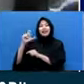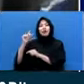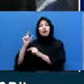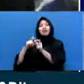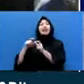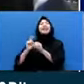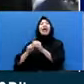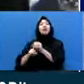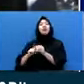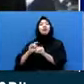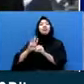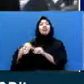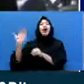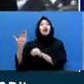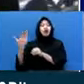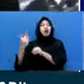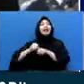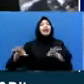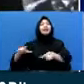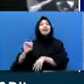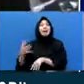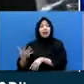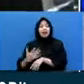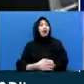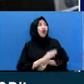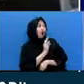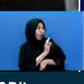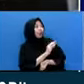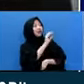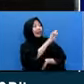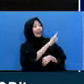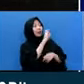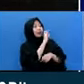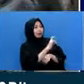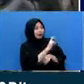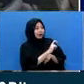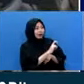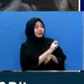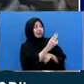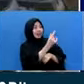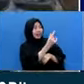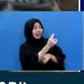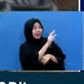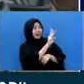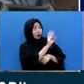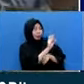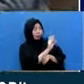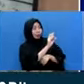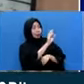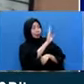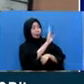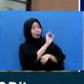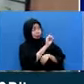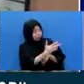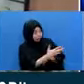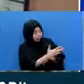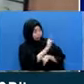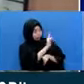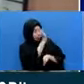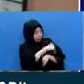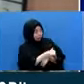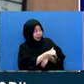berbeda-beda boleh didetailkan lagi l quiser dengan e harga 3040 juta per